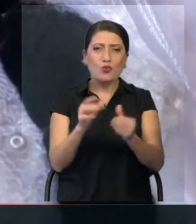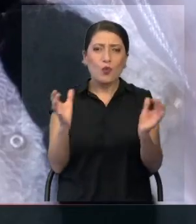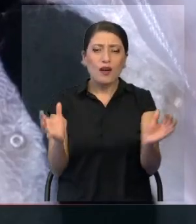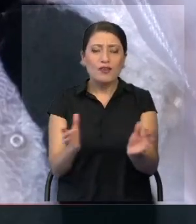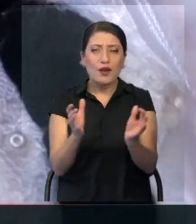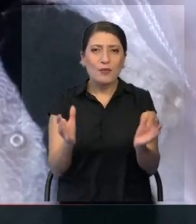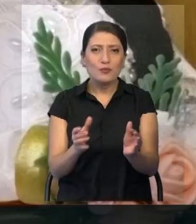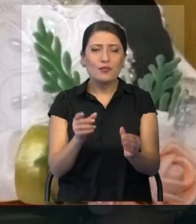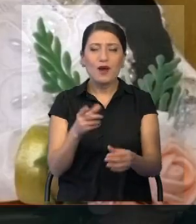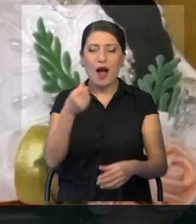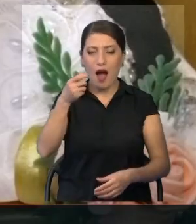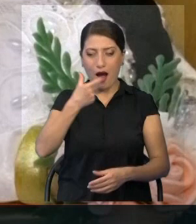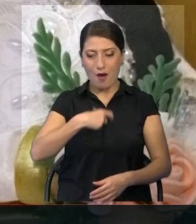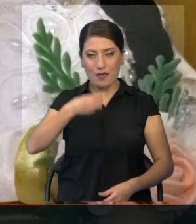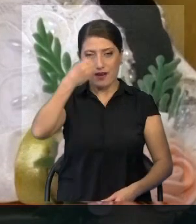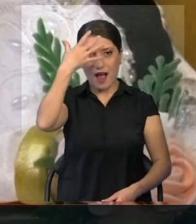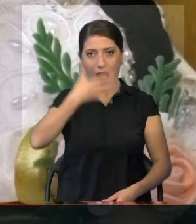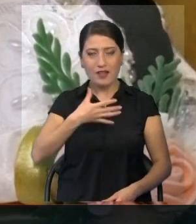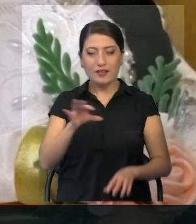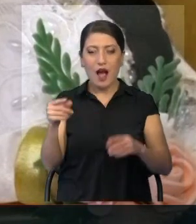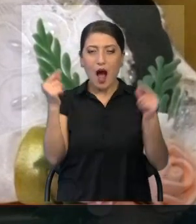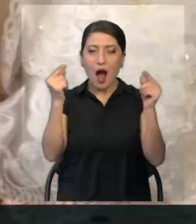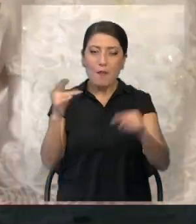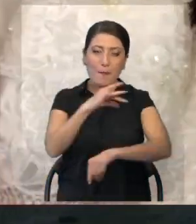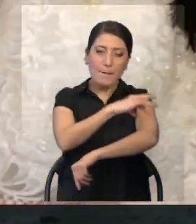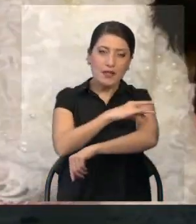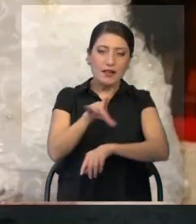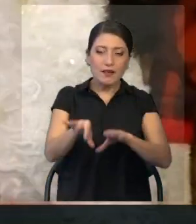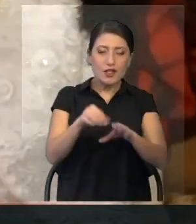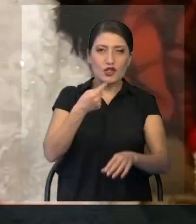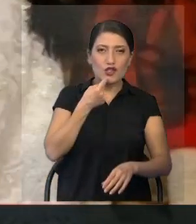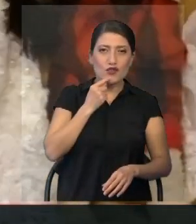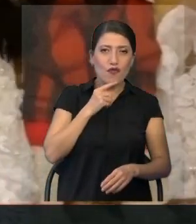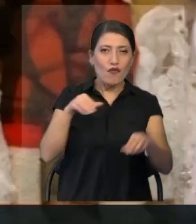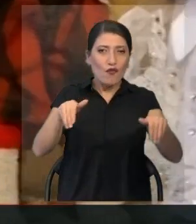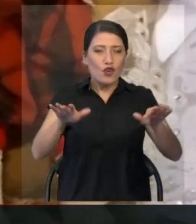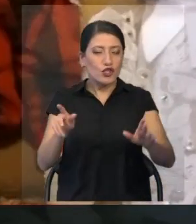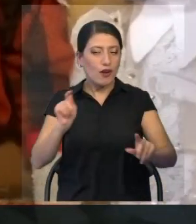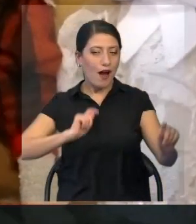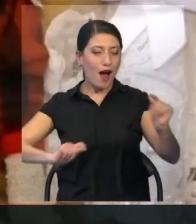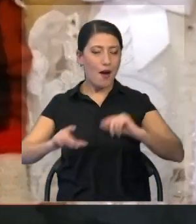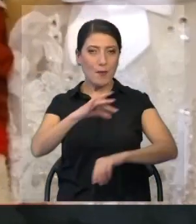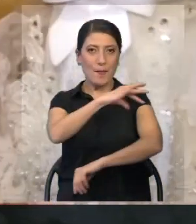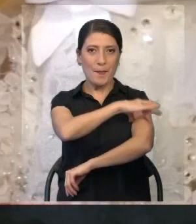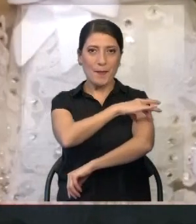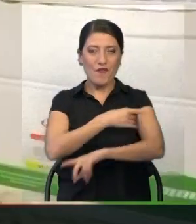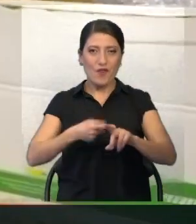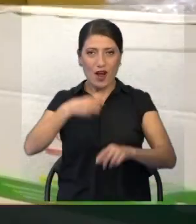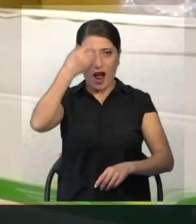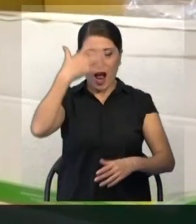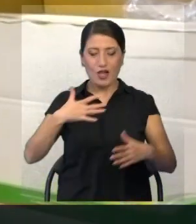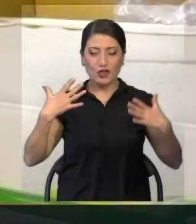Ասում է, ամեն հարսի համար համապատասխան փեսա ընտրելն է դժվար։ Նաև որոշել է, թե ինչ հագուստակցնել փեսային, որ հարսի